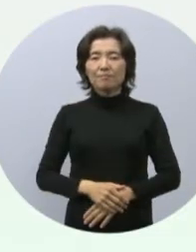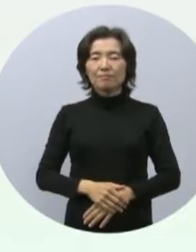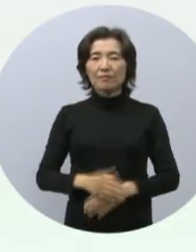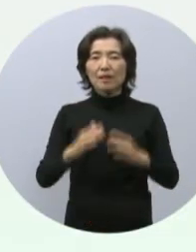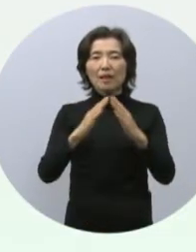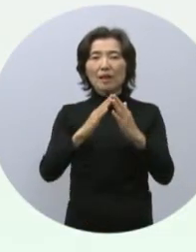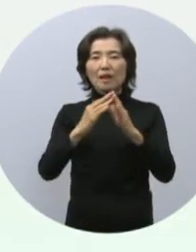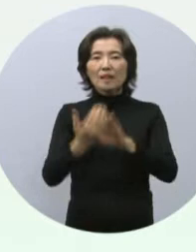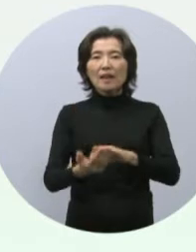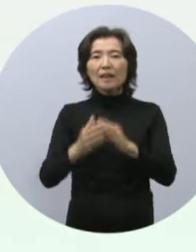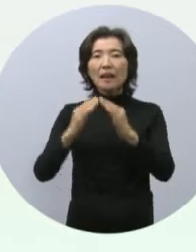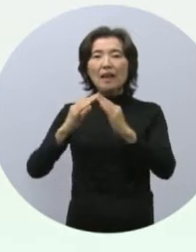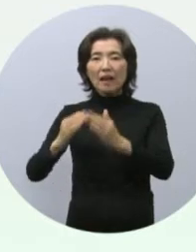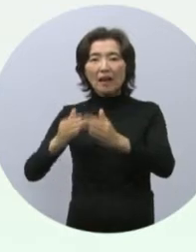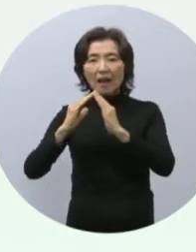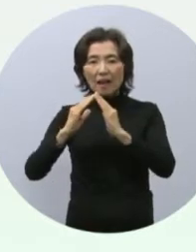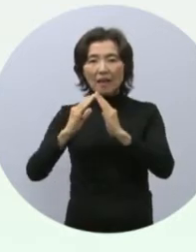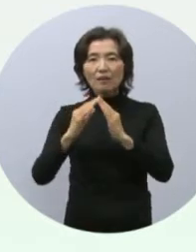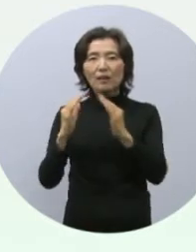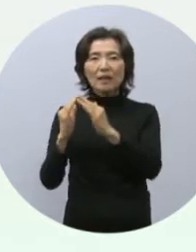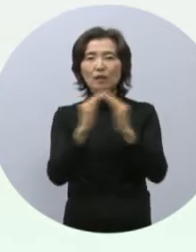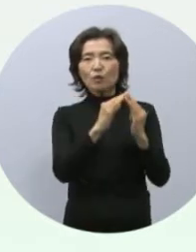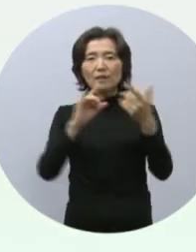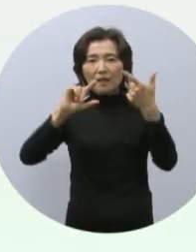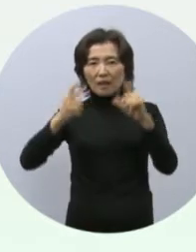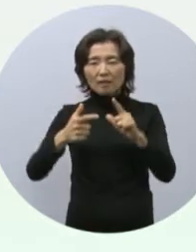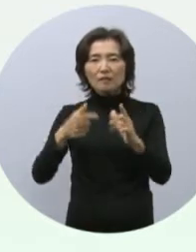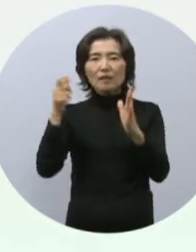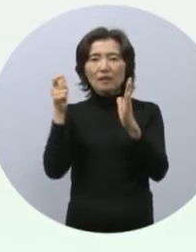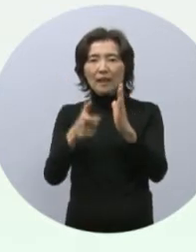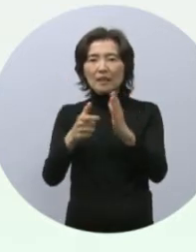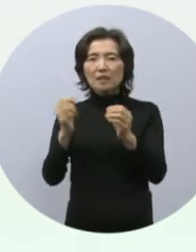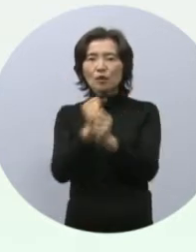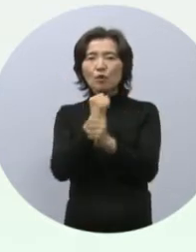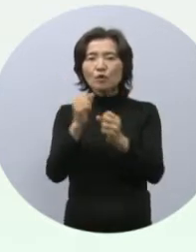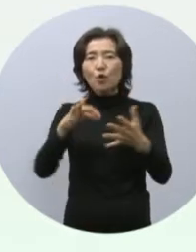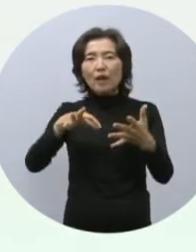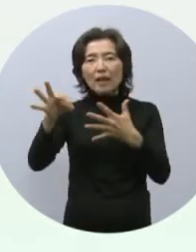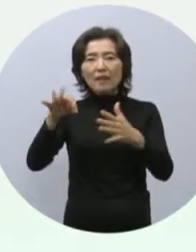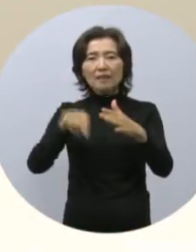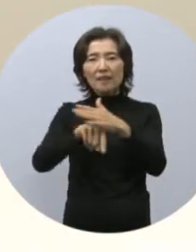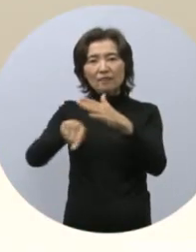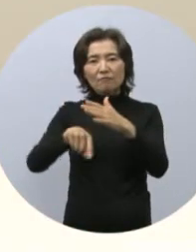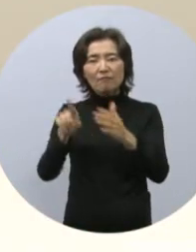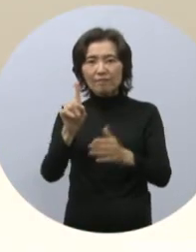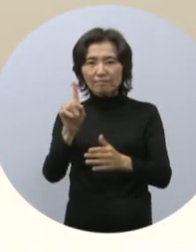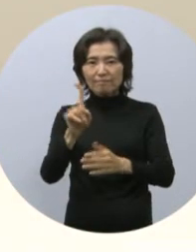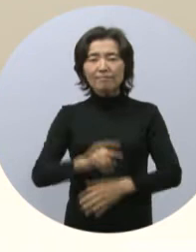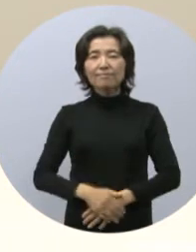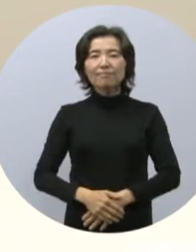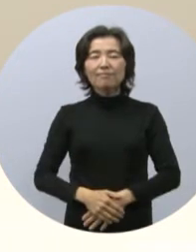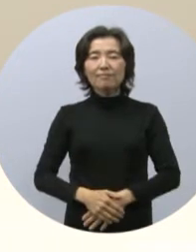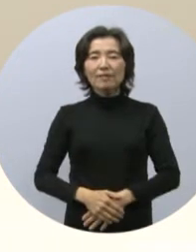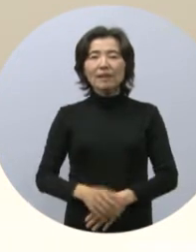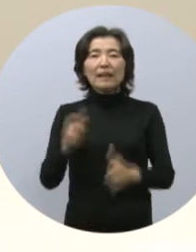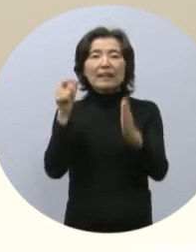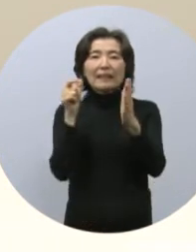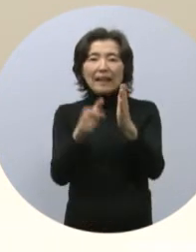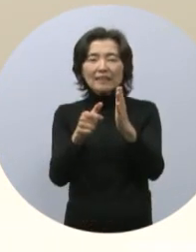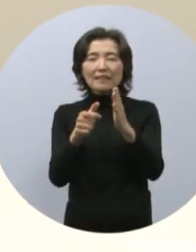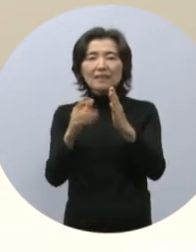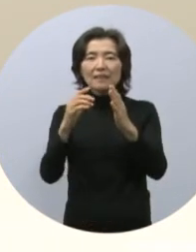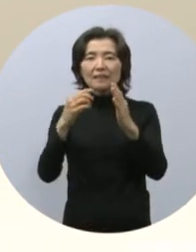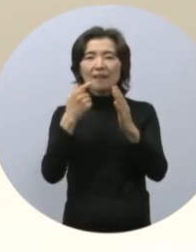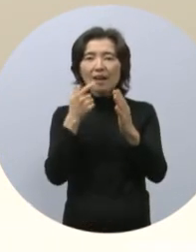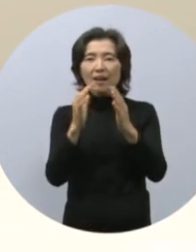替えや引っ越しではなく耐震補強工事を選んだ理由を教えてください。 これはもう耐震、それから